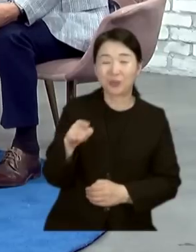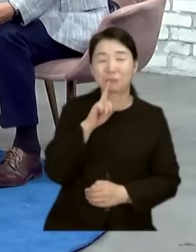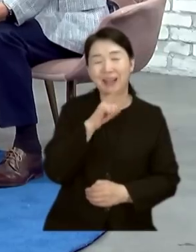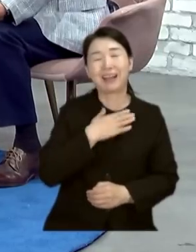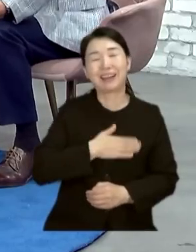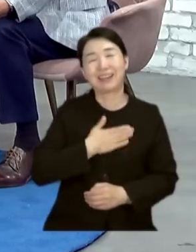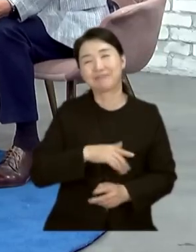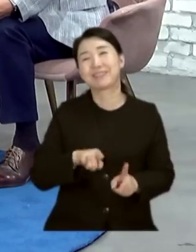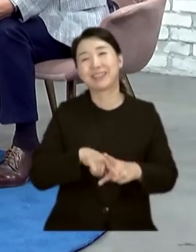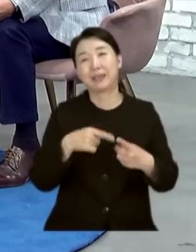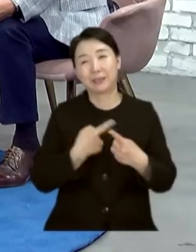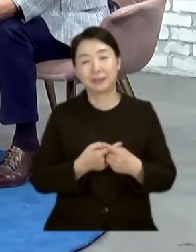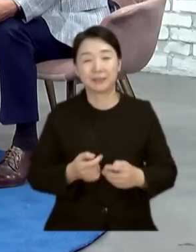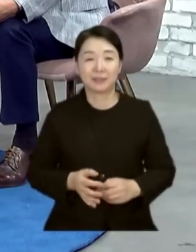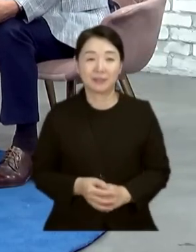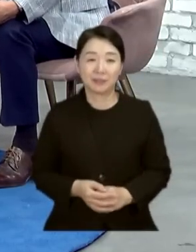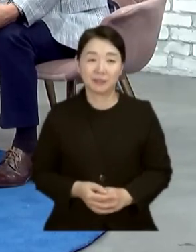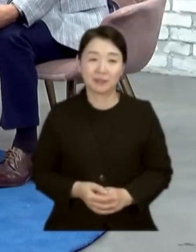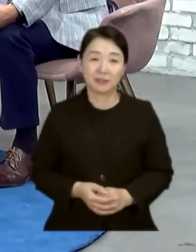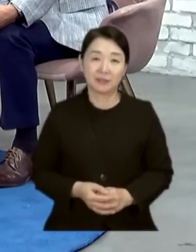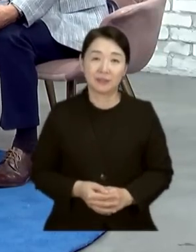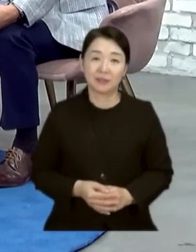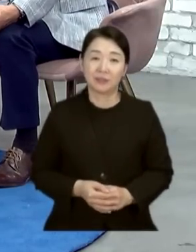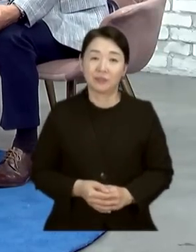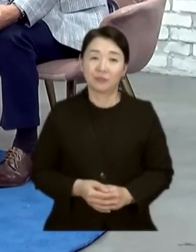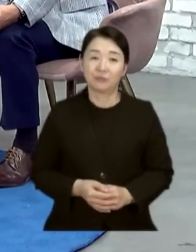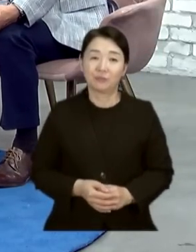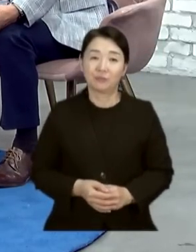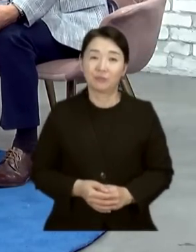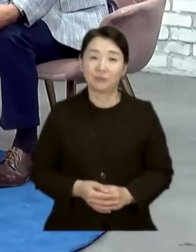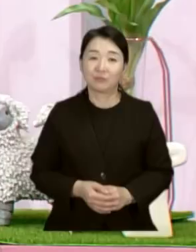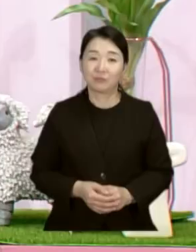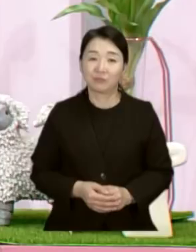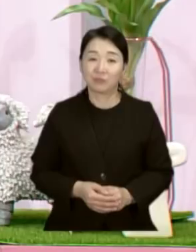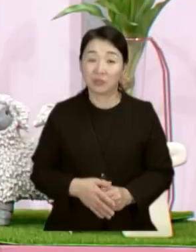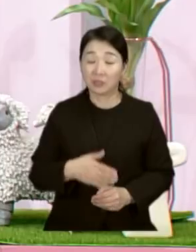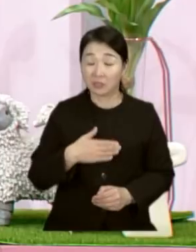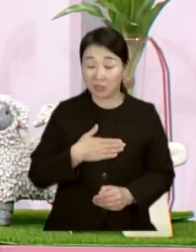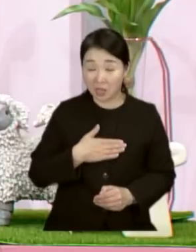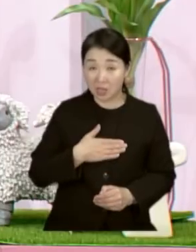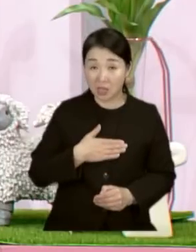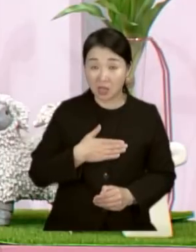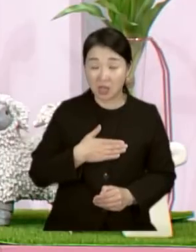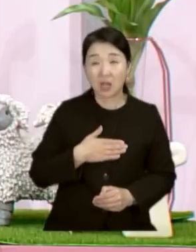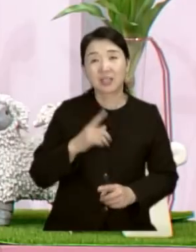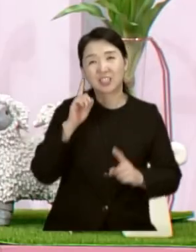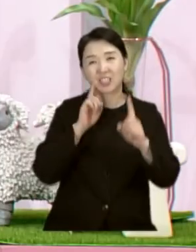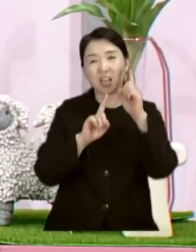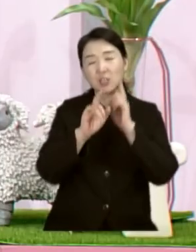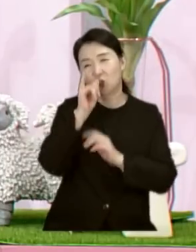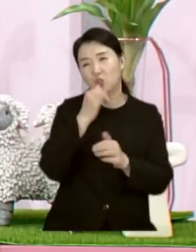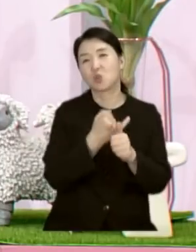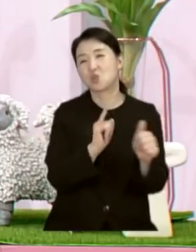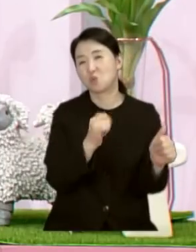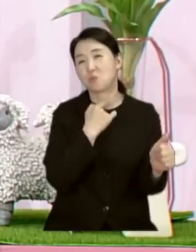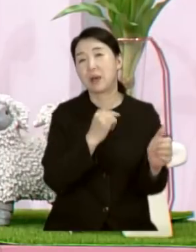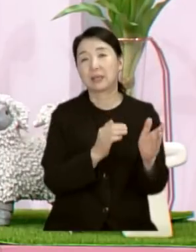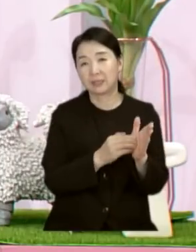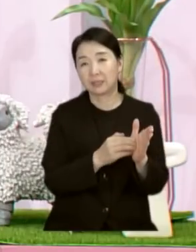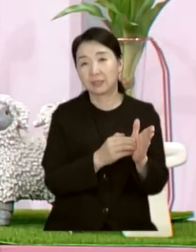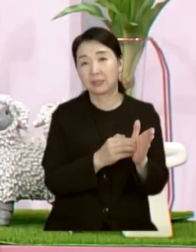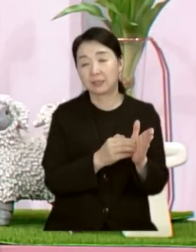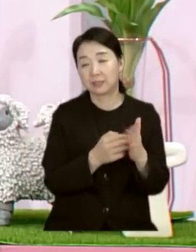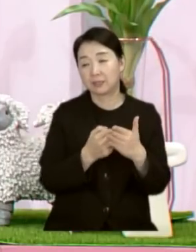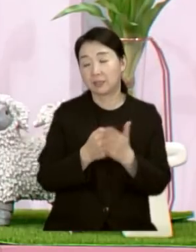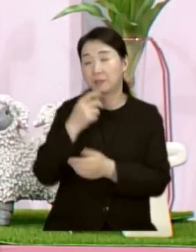무슨 말씀인지 맞아요. 저 또한 이렇게 정말 아픈 과정을 겪으면서 그러면서